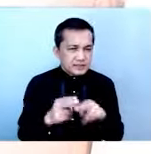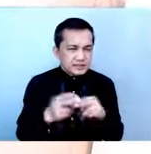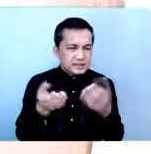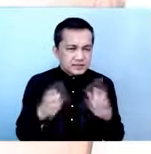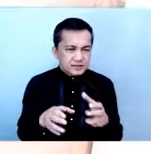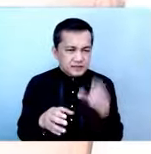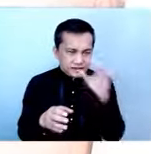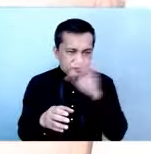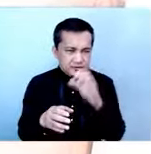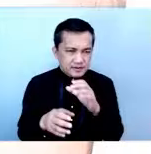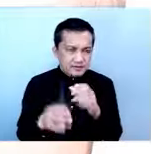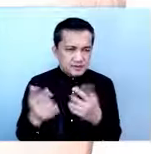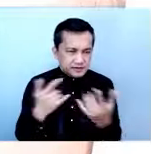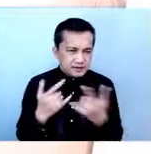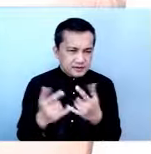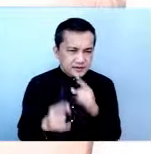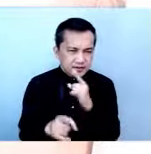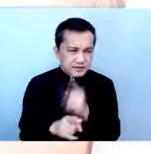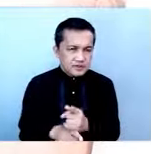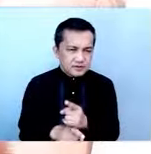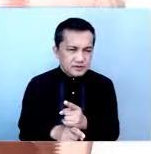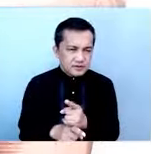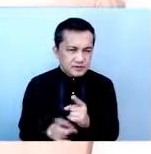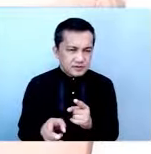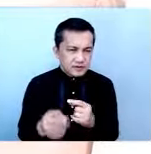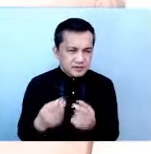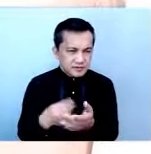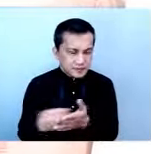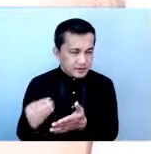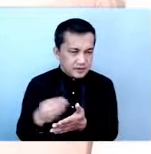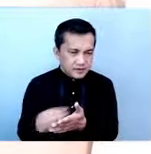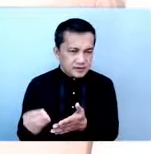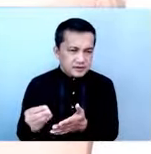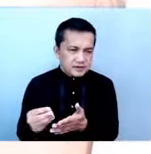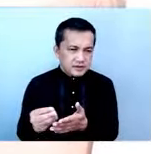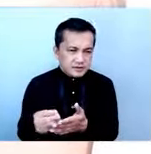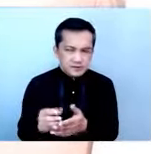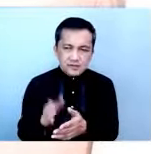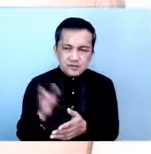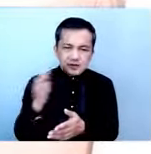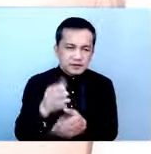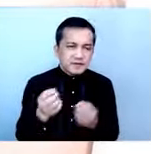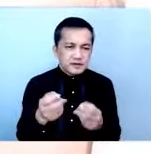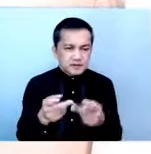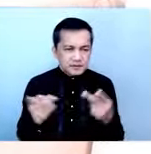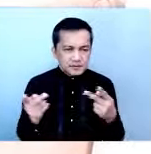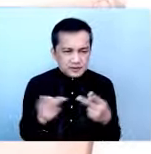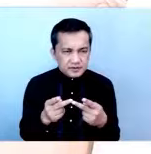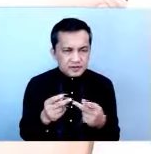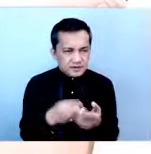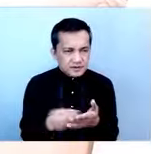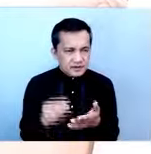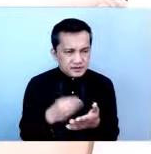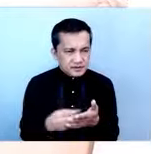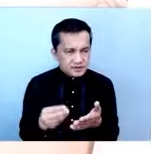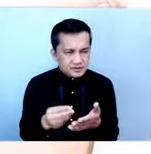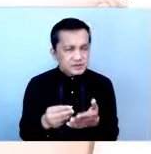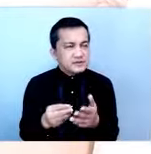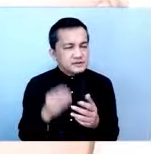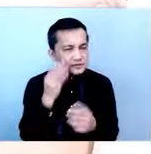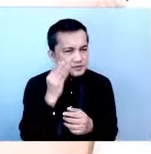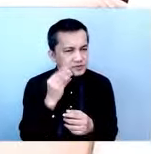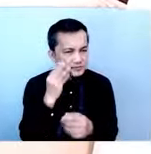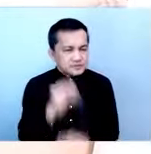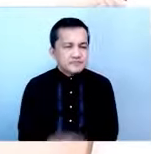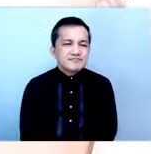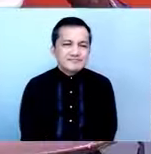ka ng pagmamahal. Oh, totoo naman yan eh. Kasi makakabili ka nga ng, makakapunta ka sa maraming lugar. Yes. Makakabili ka ng maraming mga experience. Yes. Ganun.